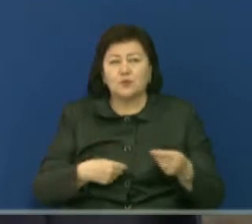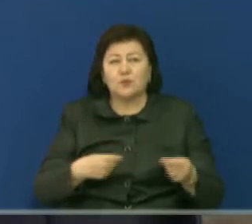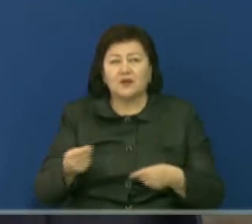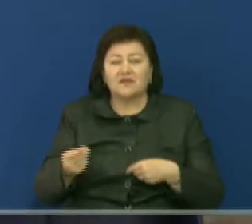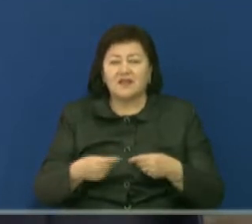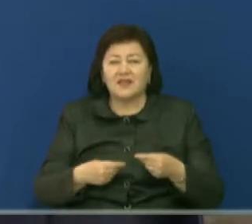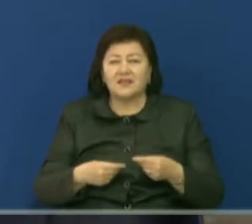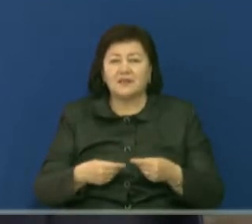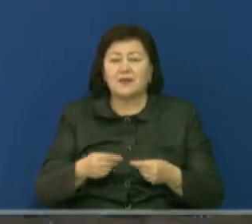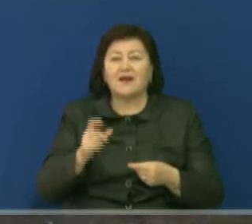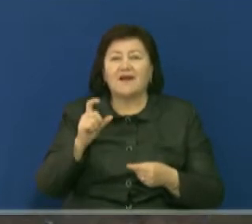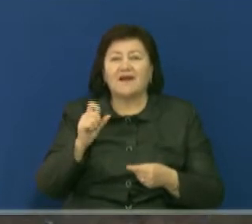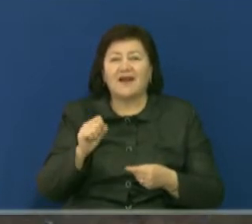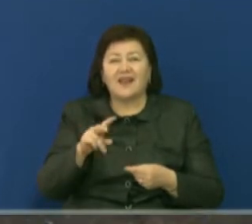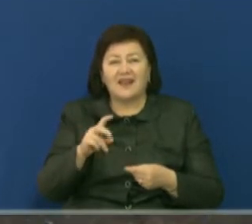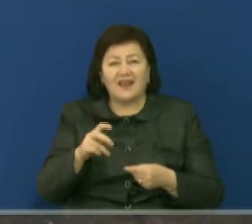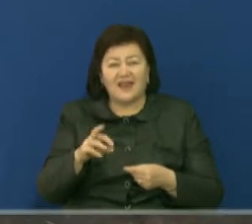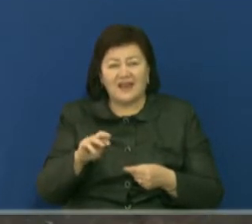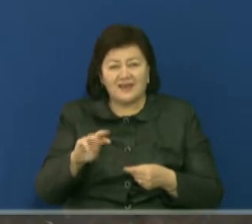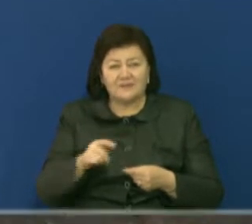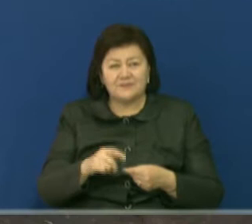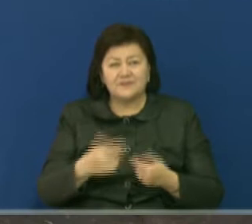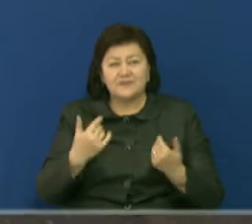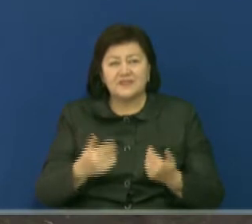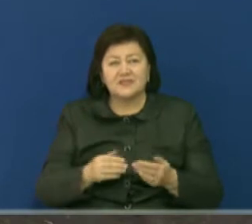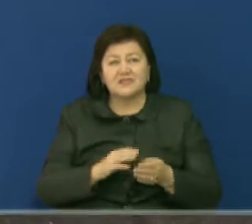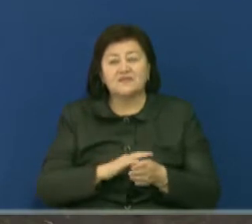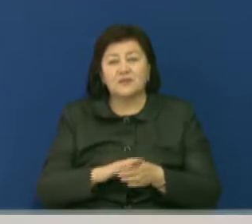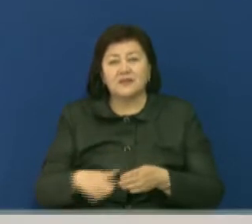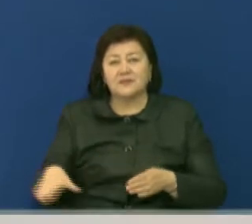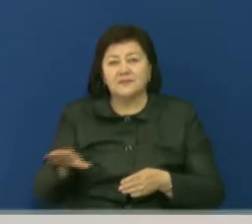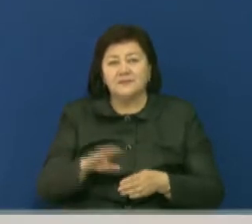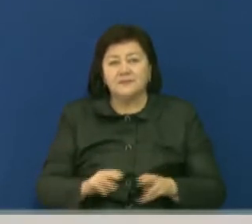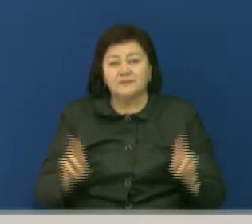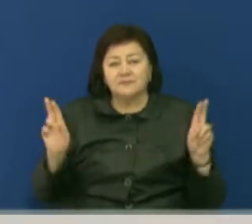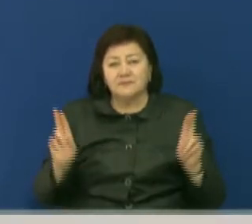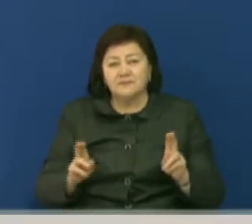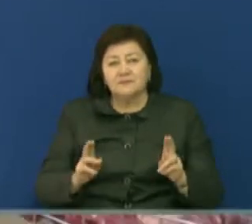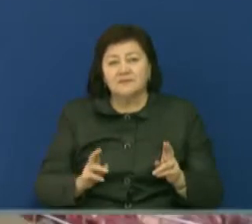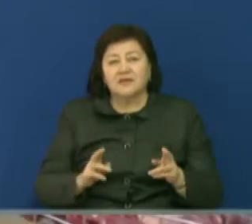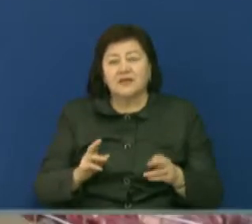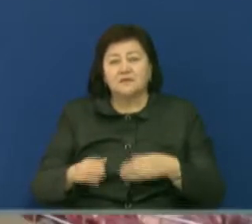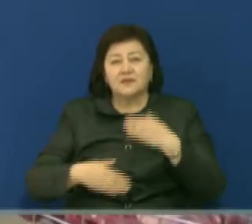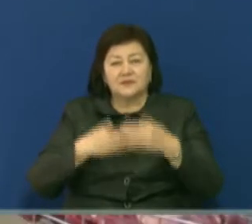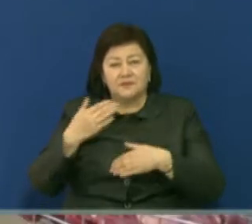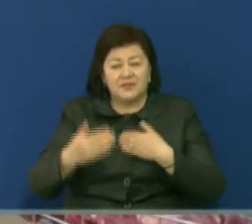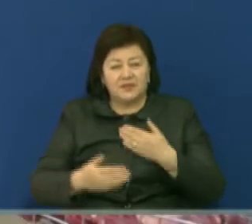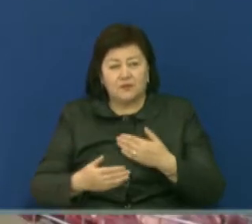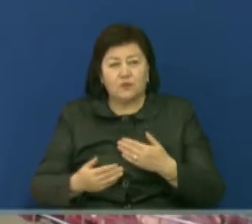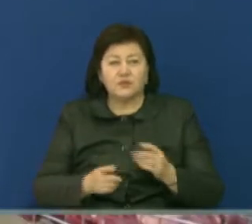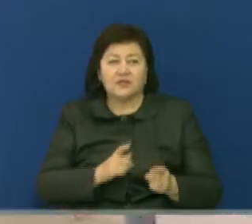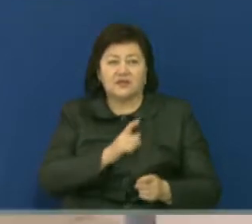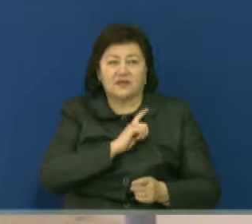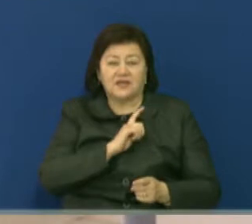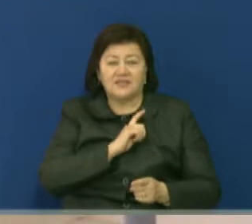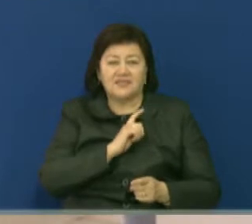и на сегодняшний день получил подтверждение по соответствию общим требованиям заготовки, переработки, хранению и транспортировки продукции